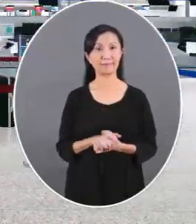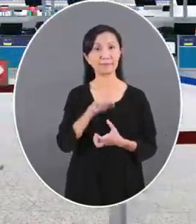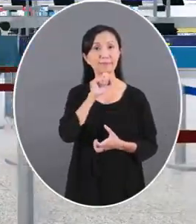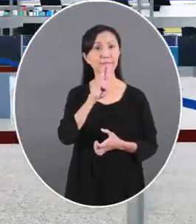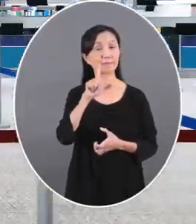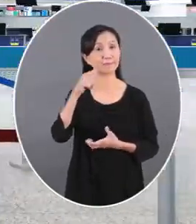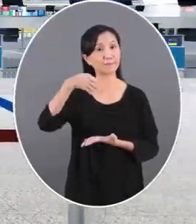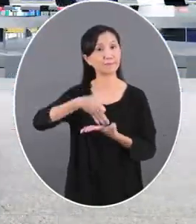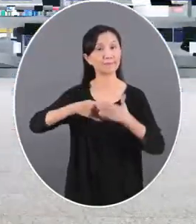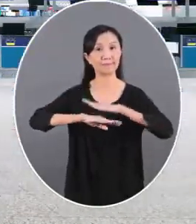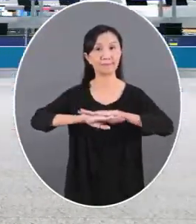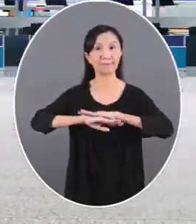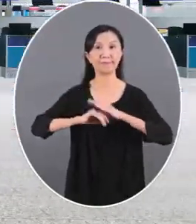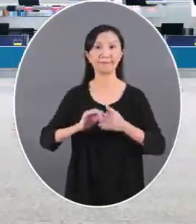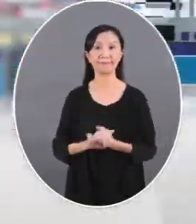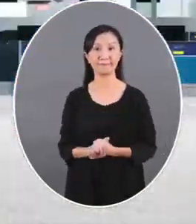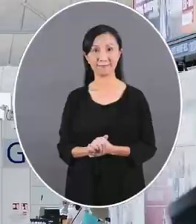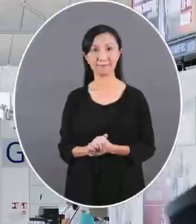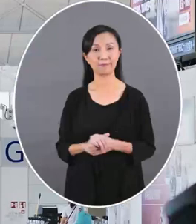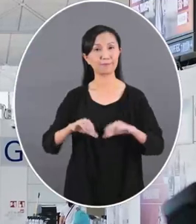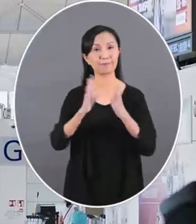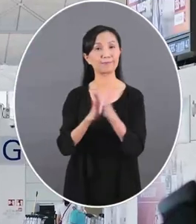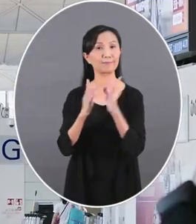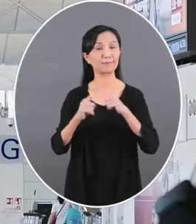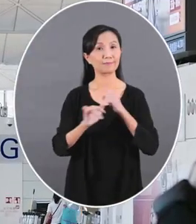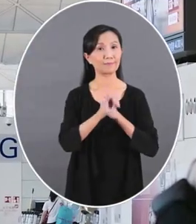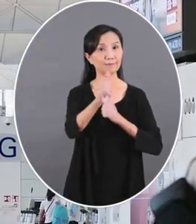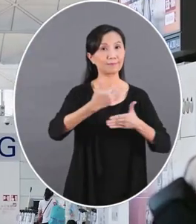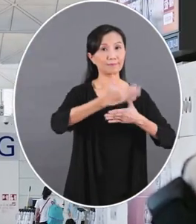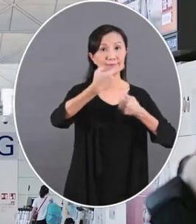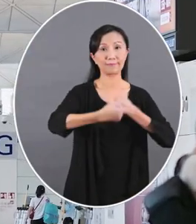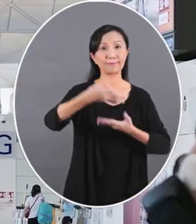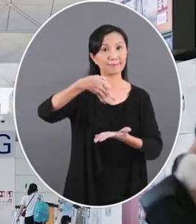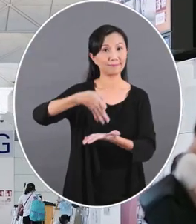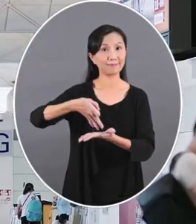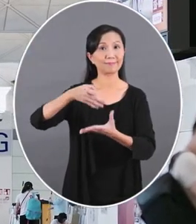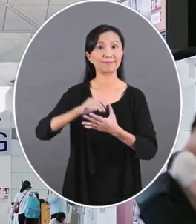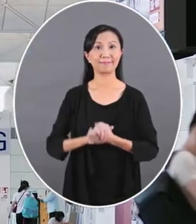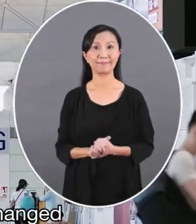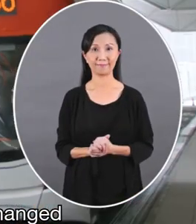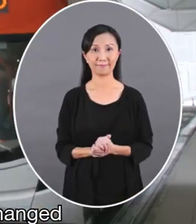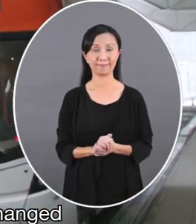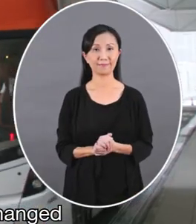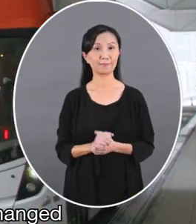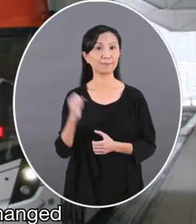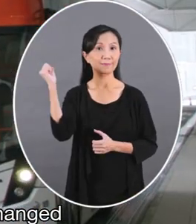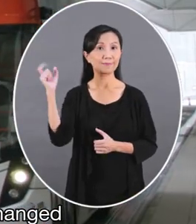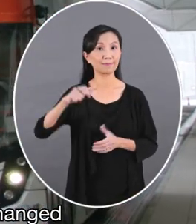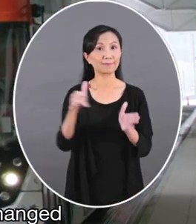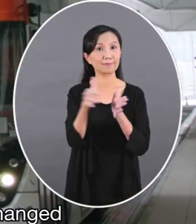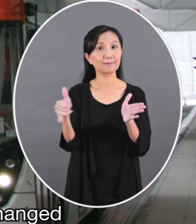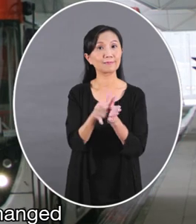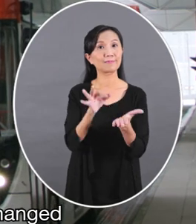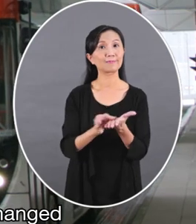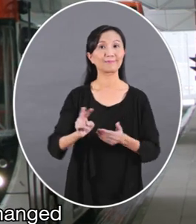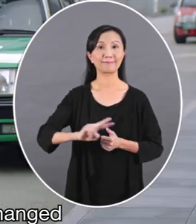有48个新增登记柜台。所有旅客请到一号客运大楼办理登记手续，而巴士和的士